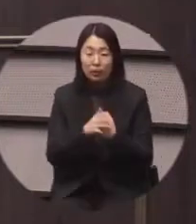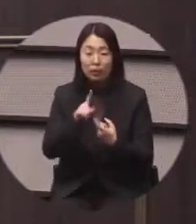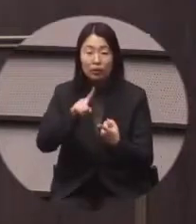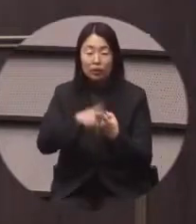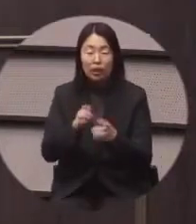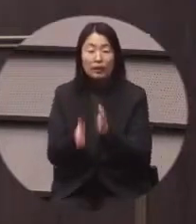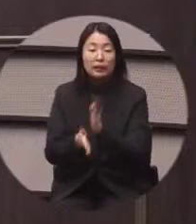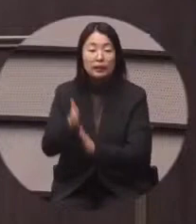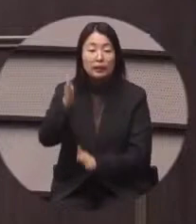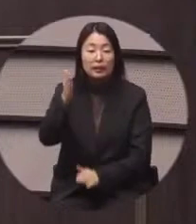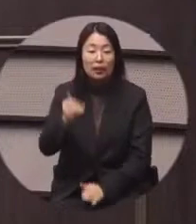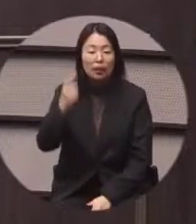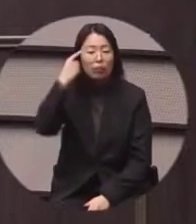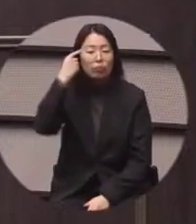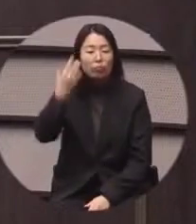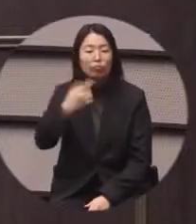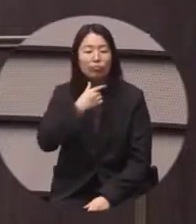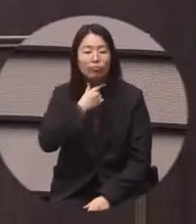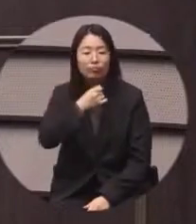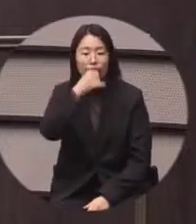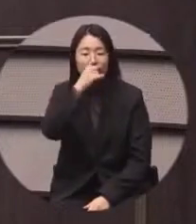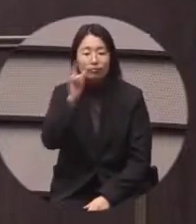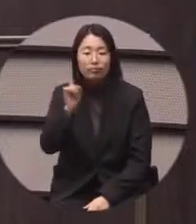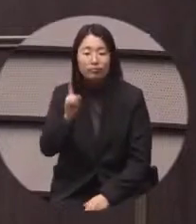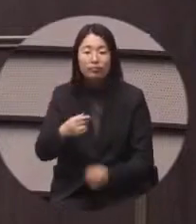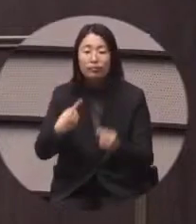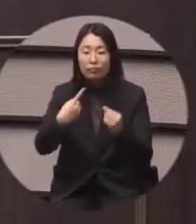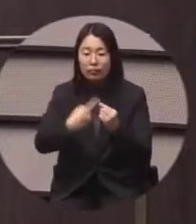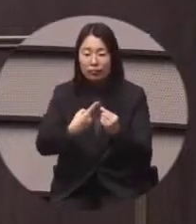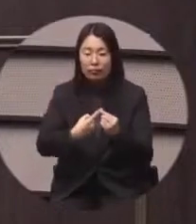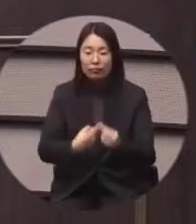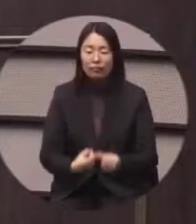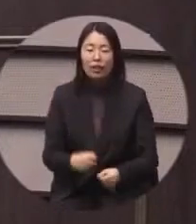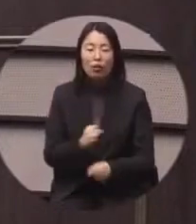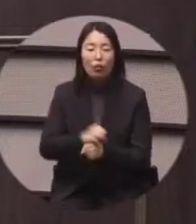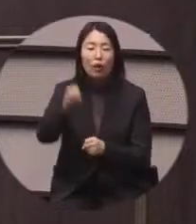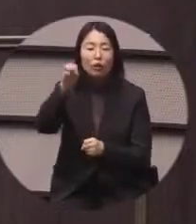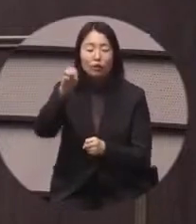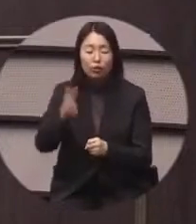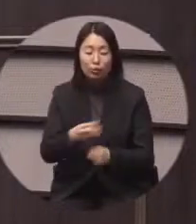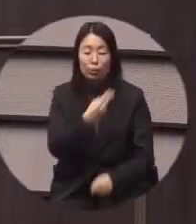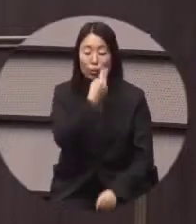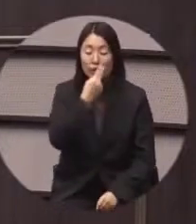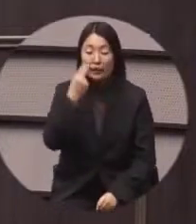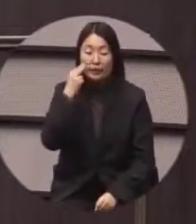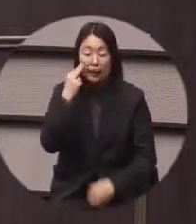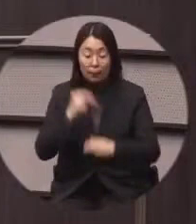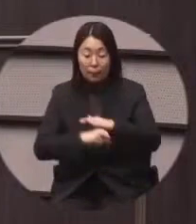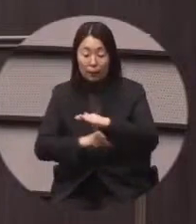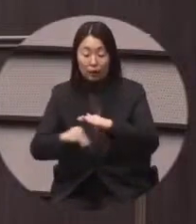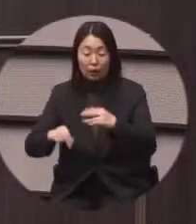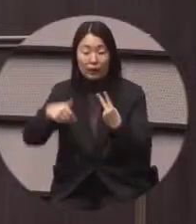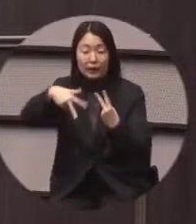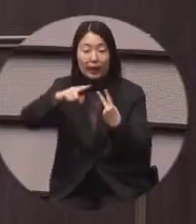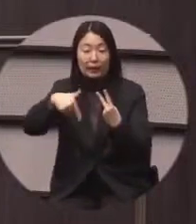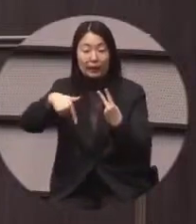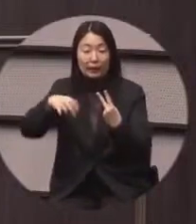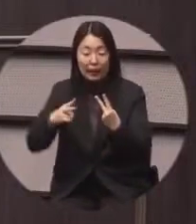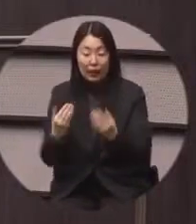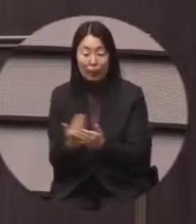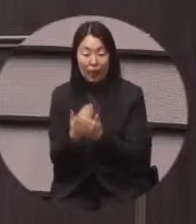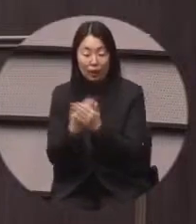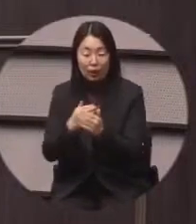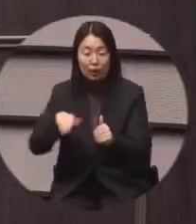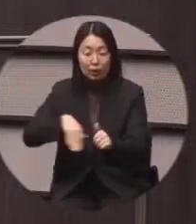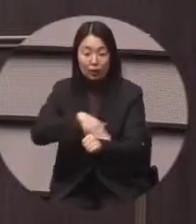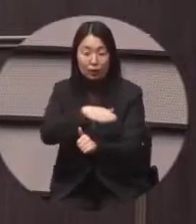방세환 광주시장님께 질문드리겠습니다. 첫 번째, 광주군지암 역세권 2단계 도시개발사업 대상지